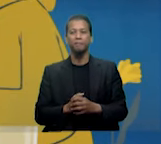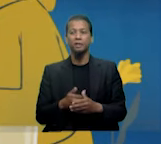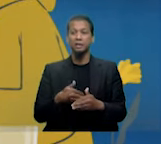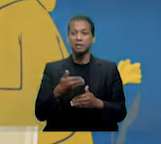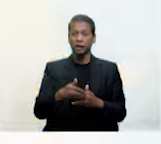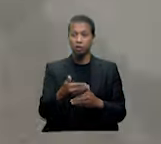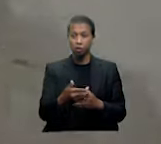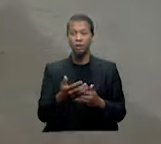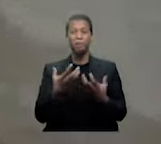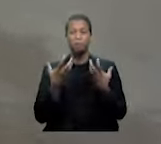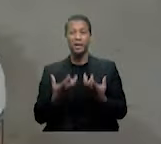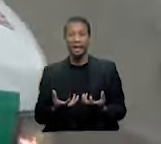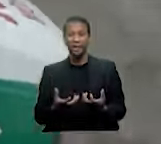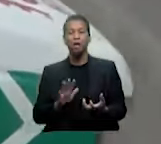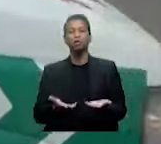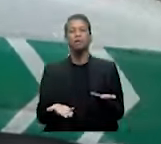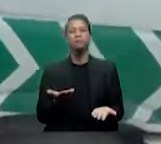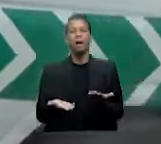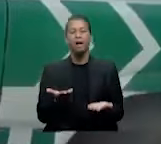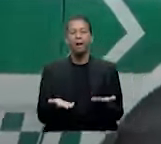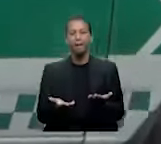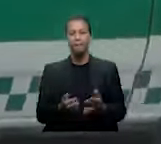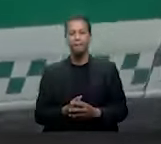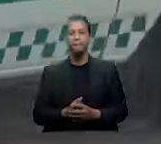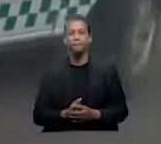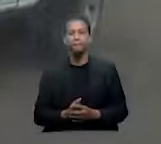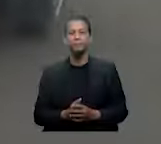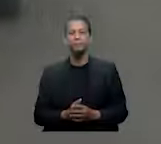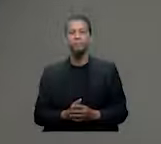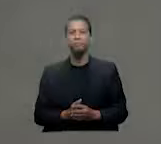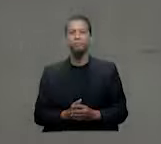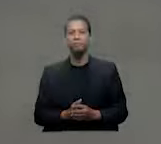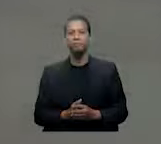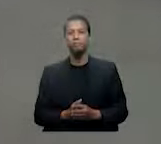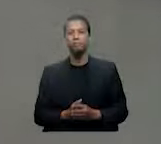Dari Kendal, Jawa Tengah, Edi Prayitno melaporkan.